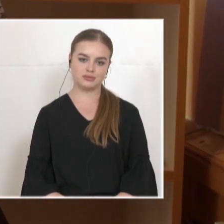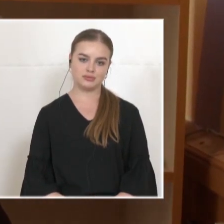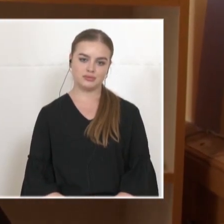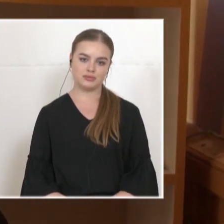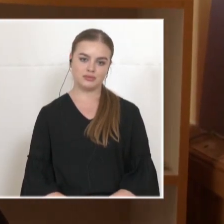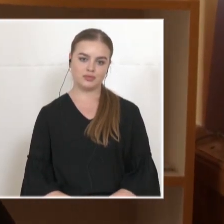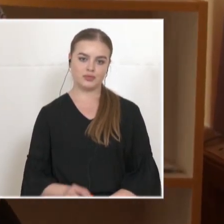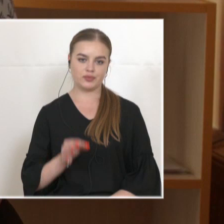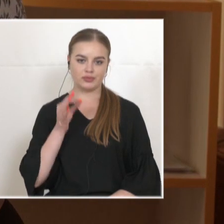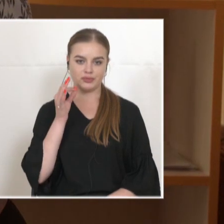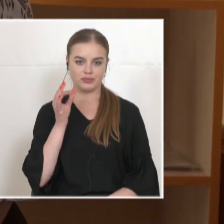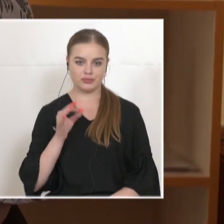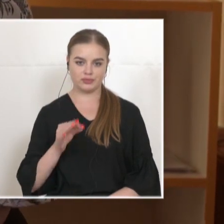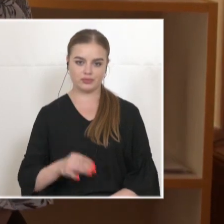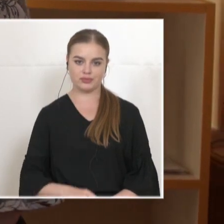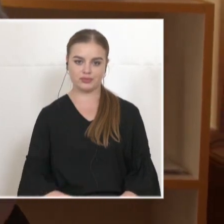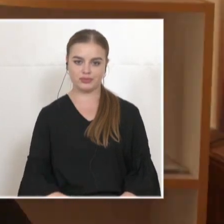область. Imagine.